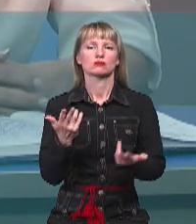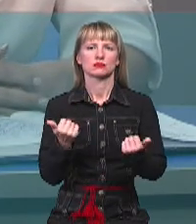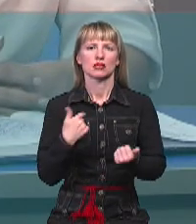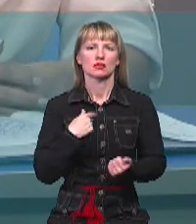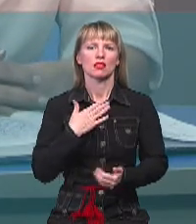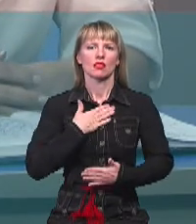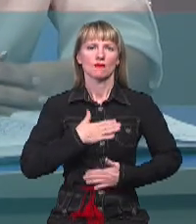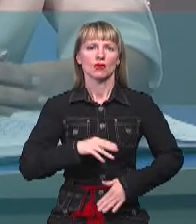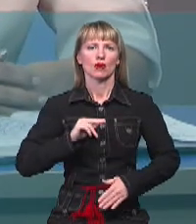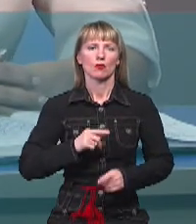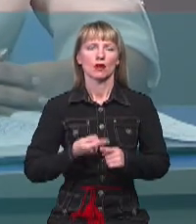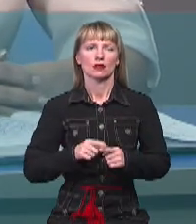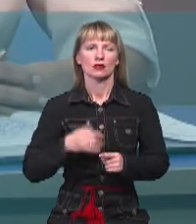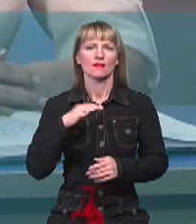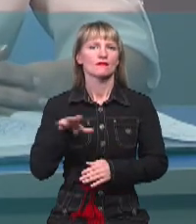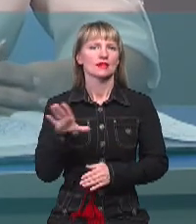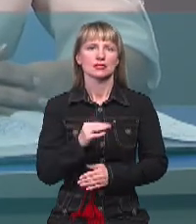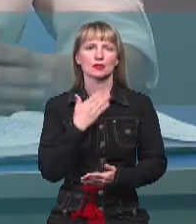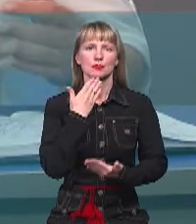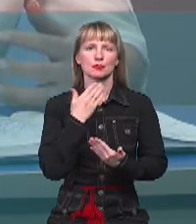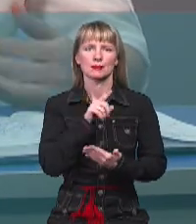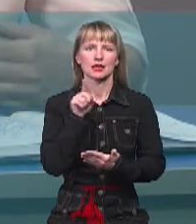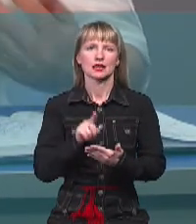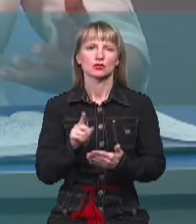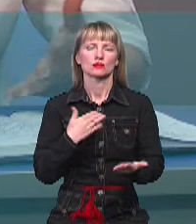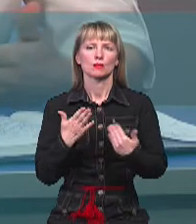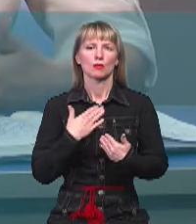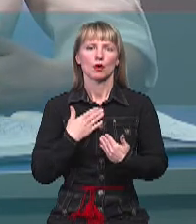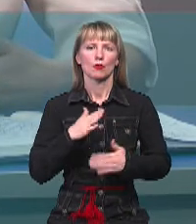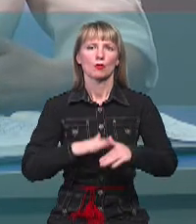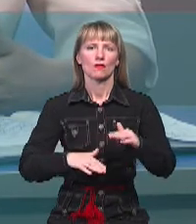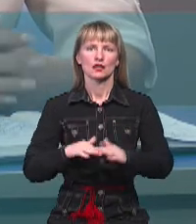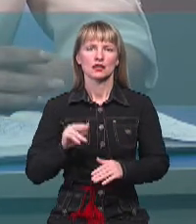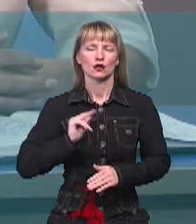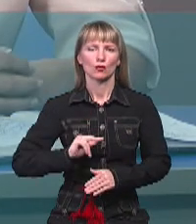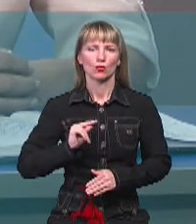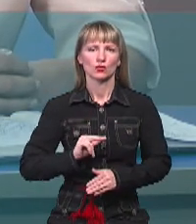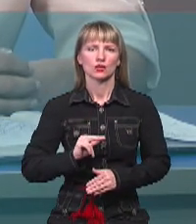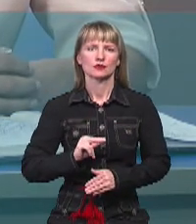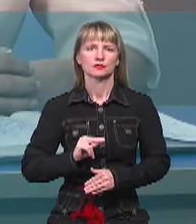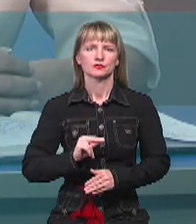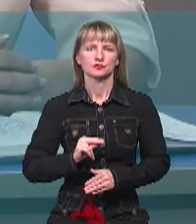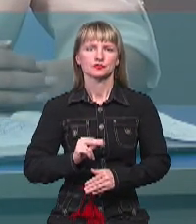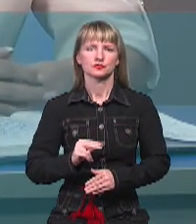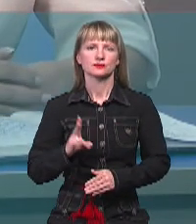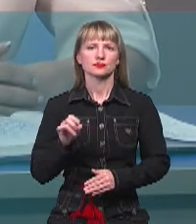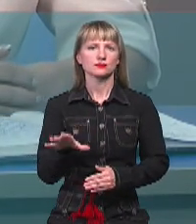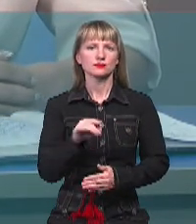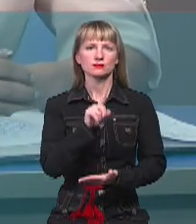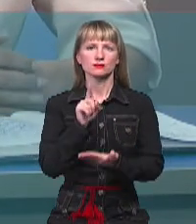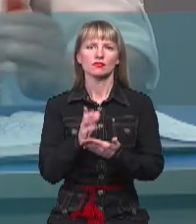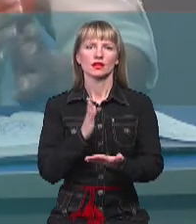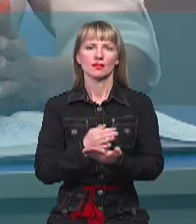роботою колл-центру НЦЗУ. Всі питання, що стосуються моєї професійної роботи, на всі питання